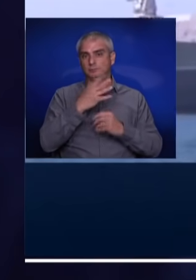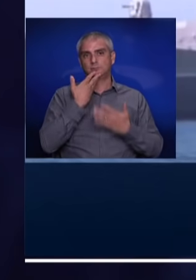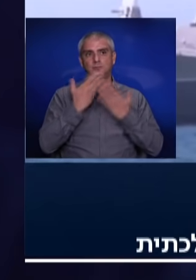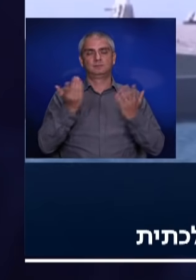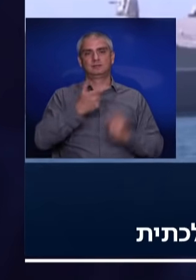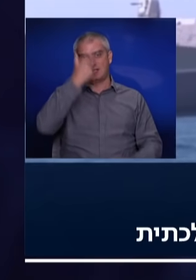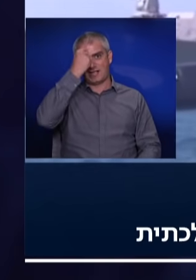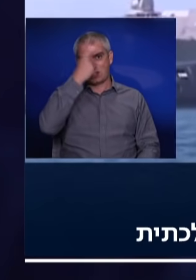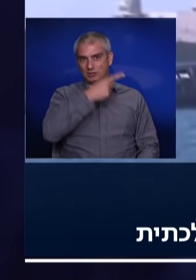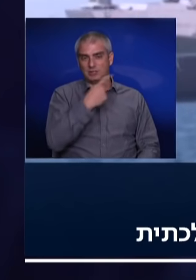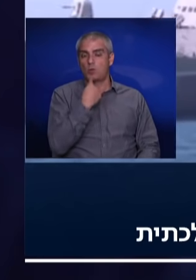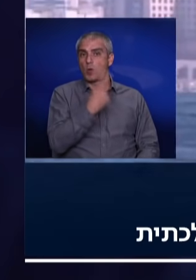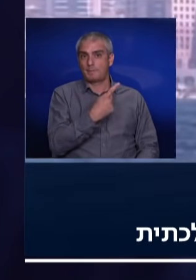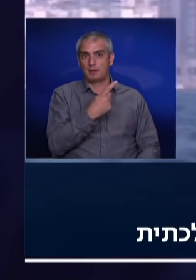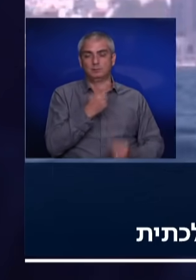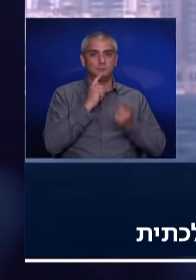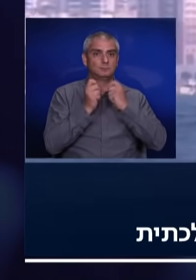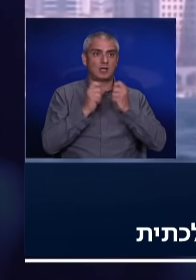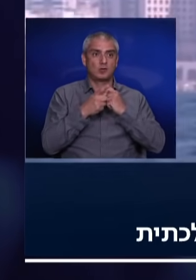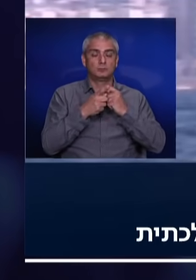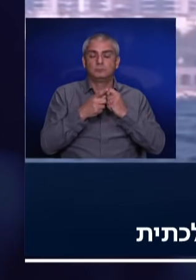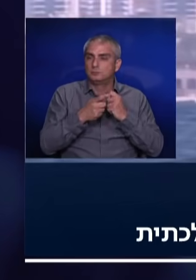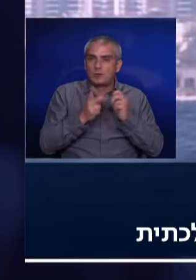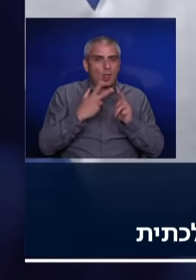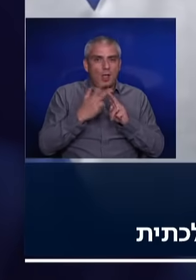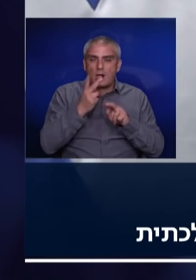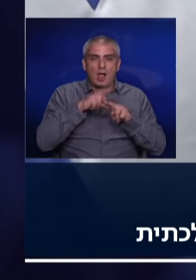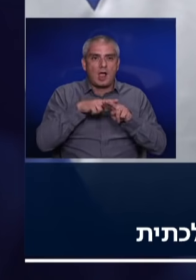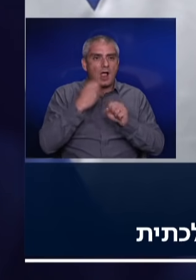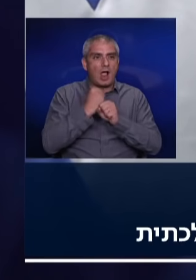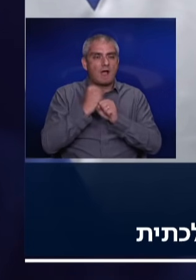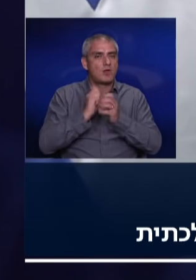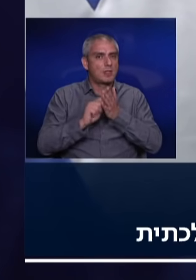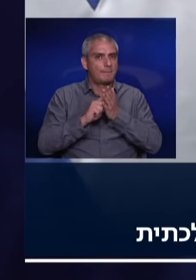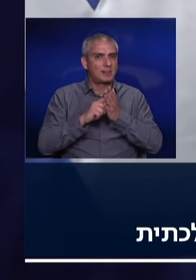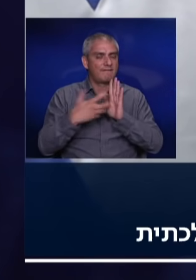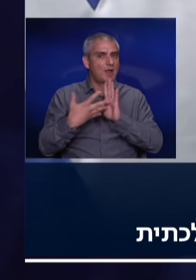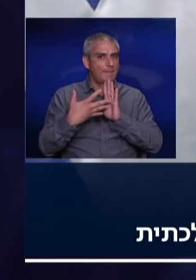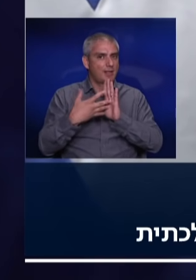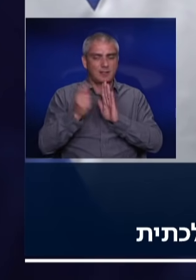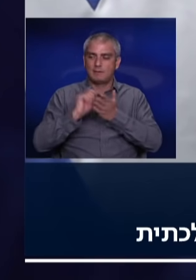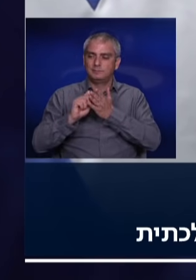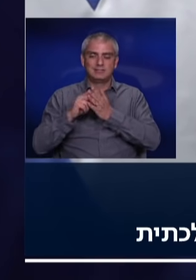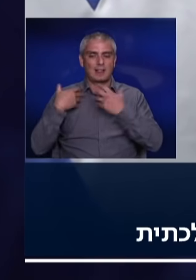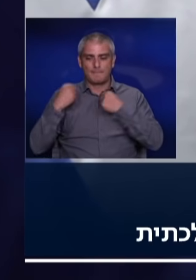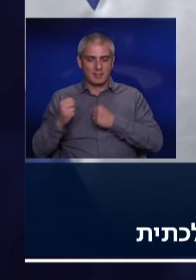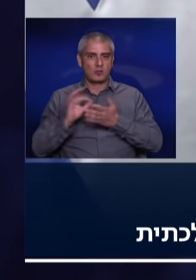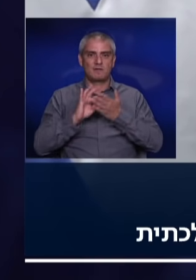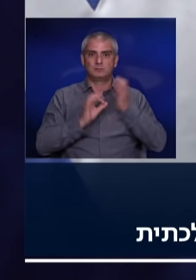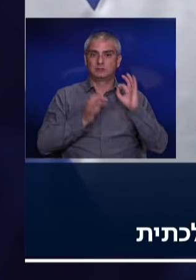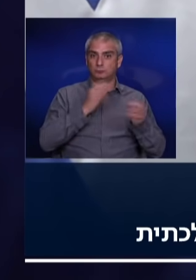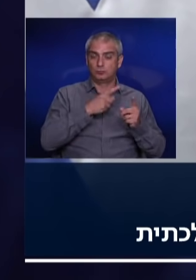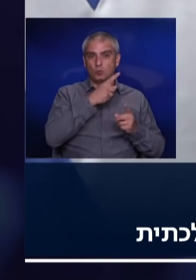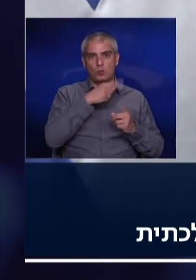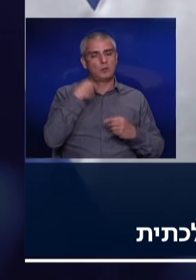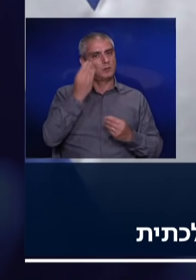סער בדברים שהוא אומר לנו בריאיון, זה שלא רק שאחרי עבודת המטה והבחינה בין משרדי הביטחון והמשפטים, הוא נתן